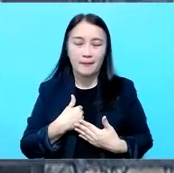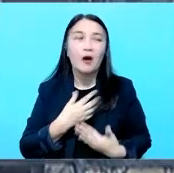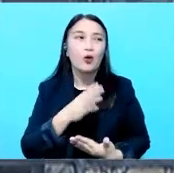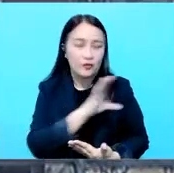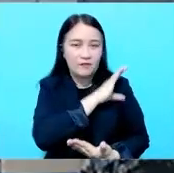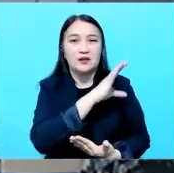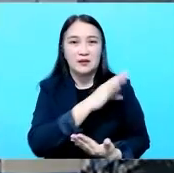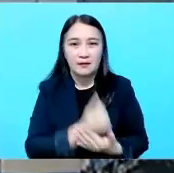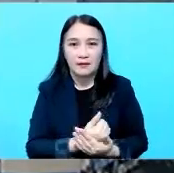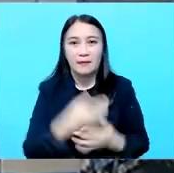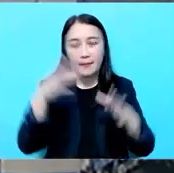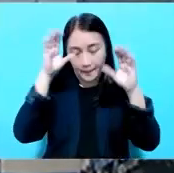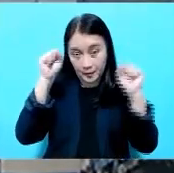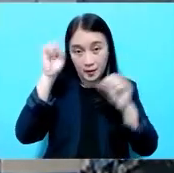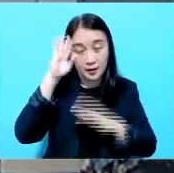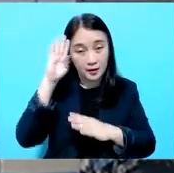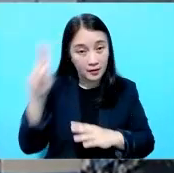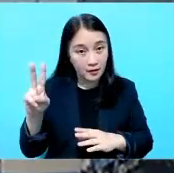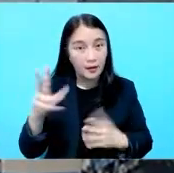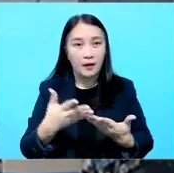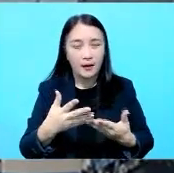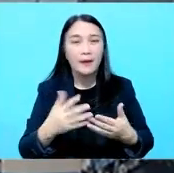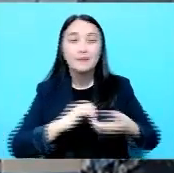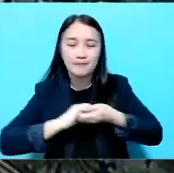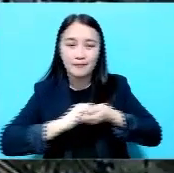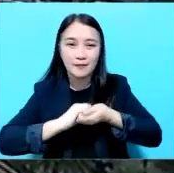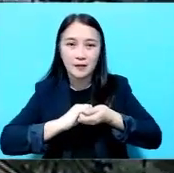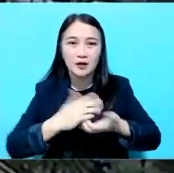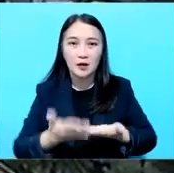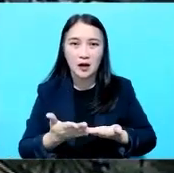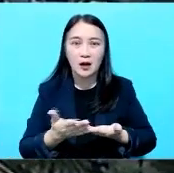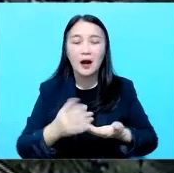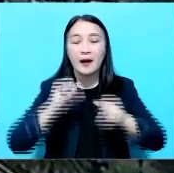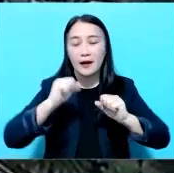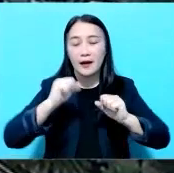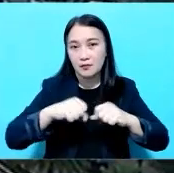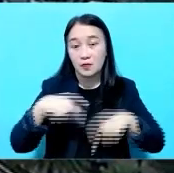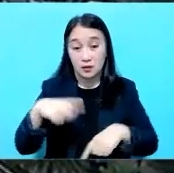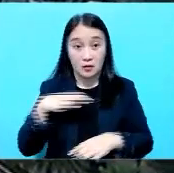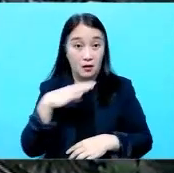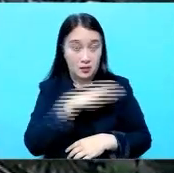Regional Comprehensive Economic Partnership o RCEP Agreement na naratipika sa Kongreso.